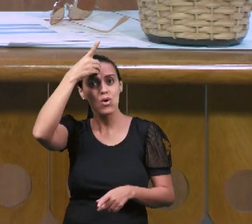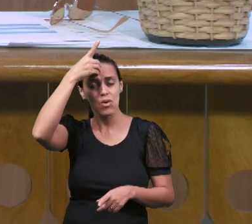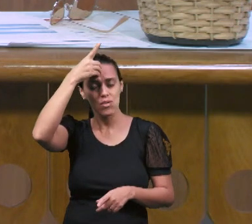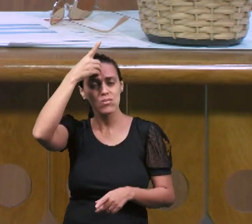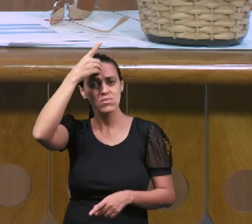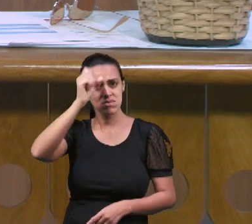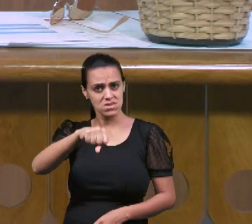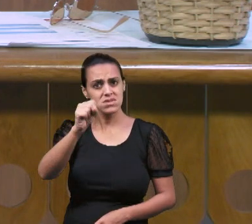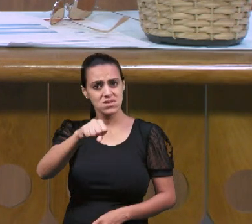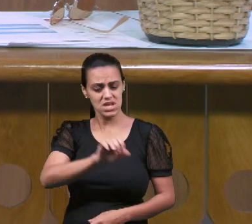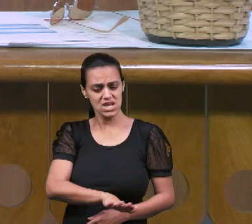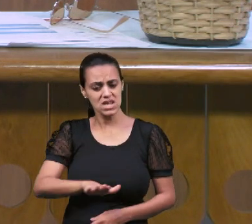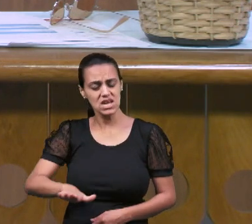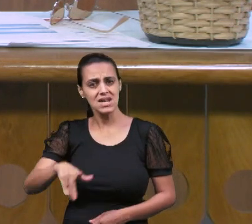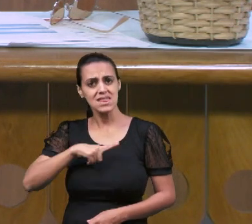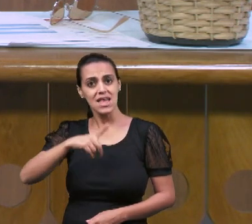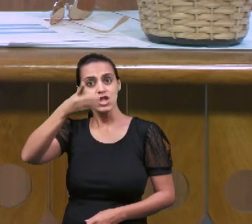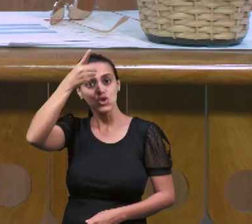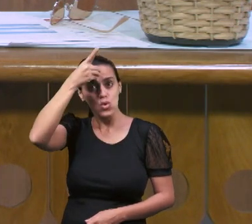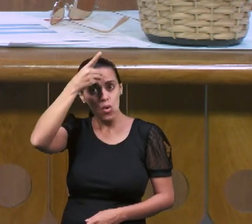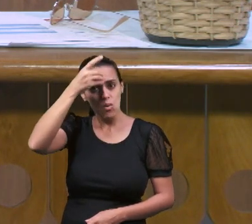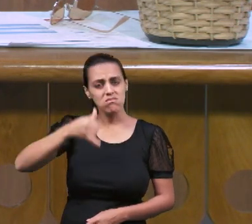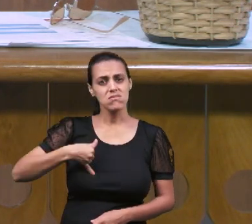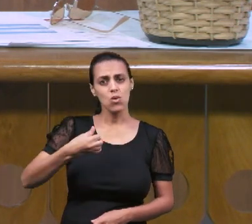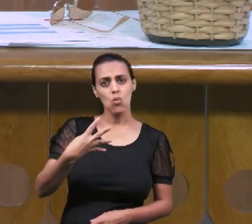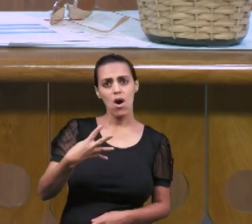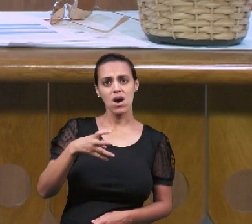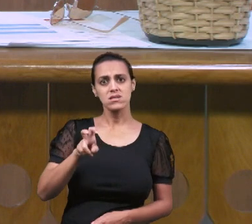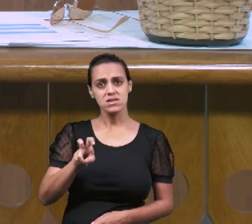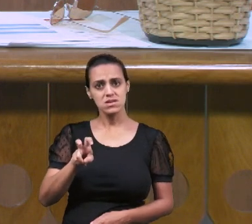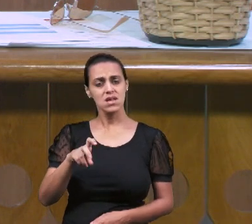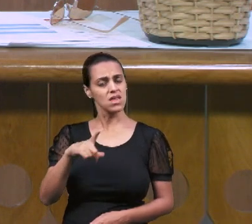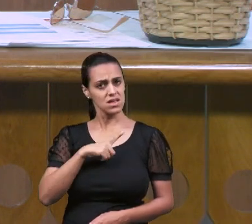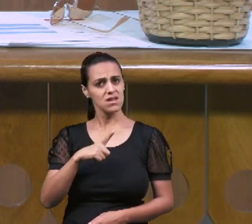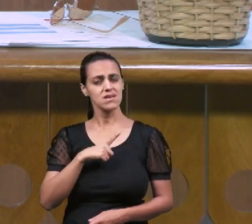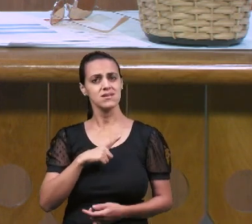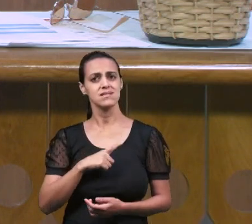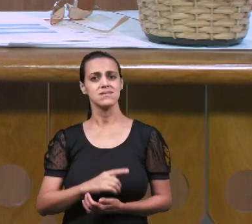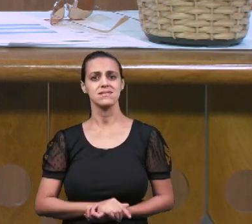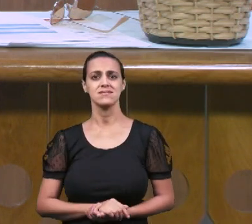avec des dons spirituels, 4-5 ans d'âge. Je ne vais pas dire, parce que